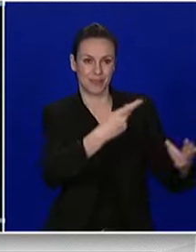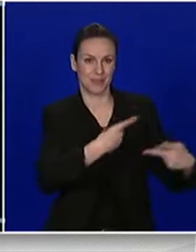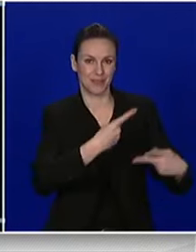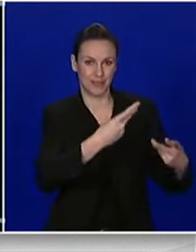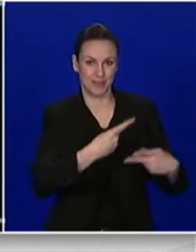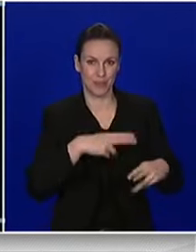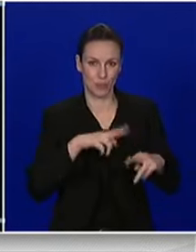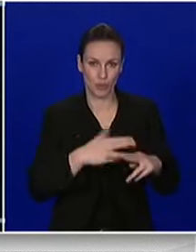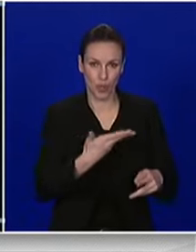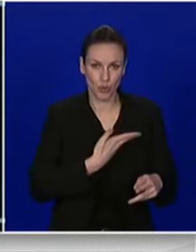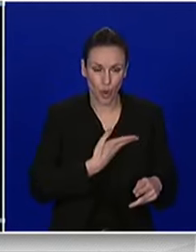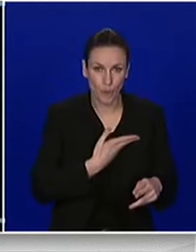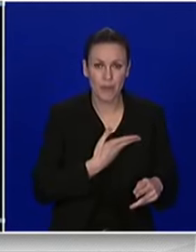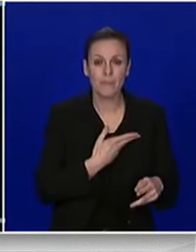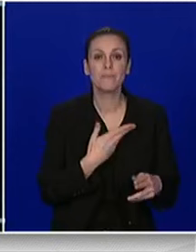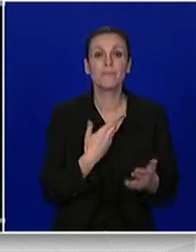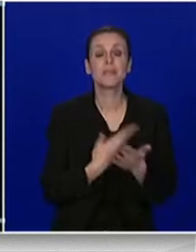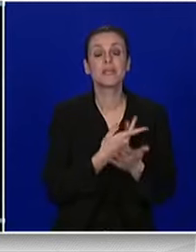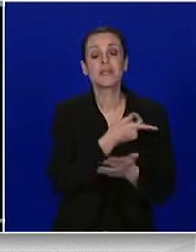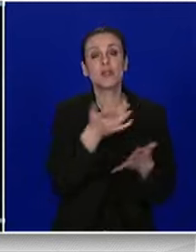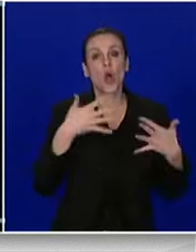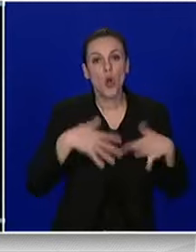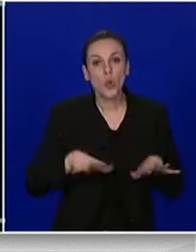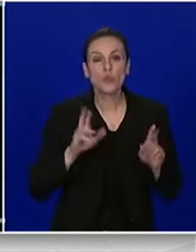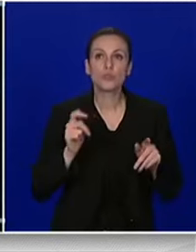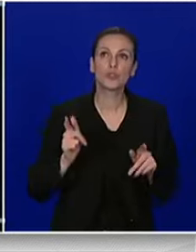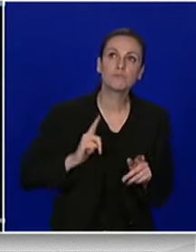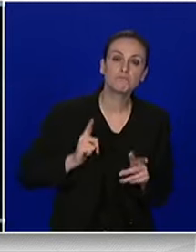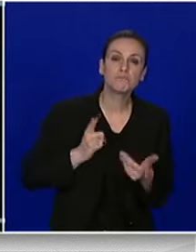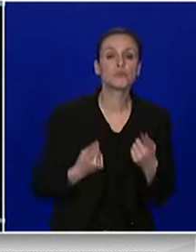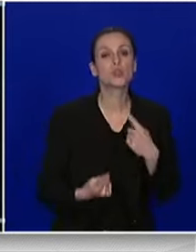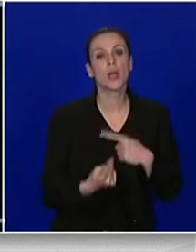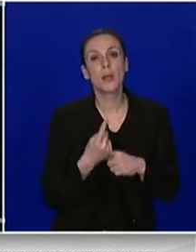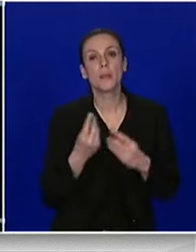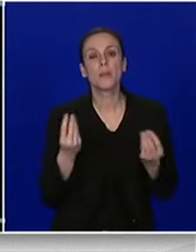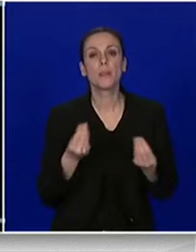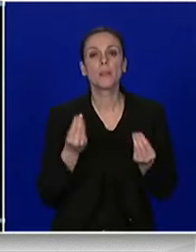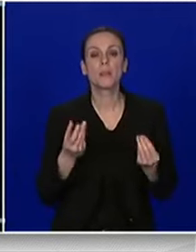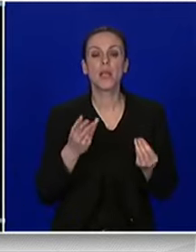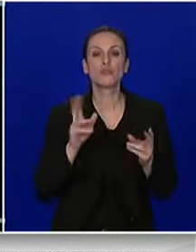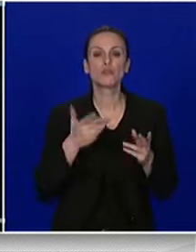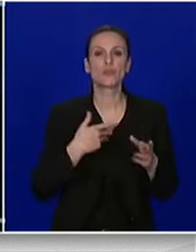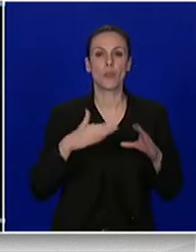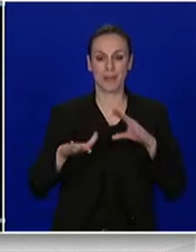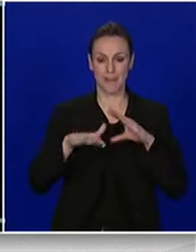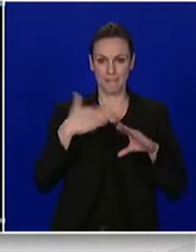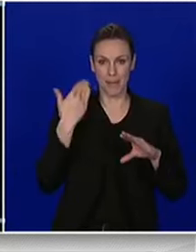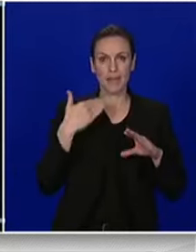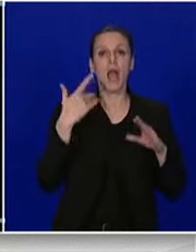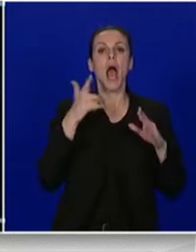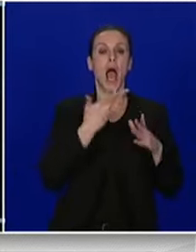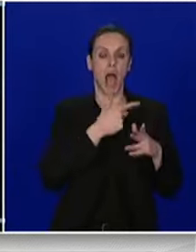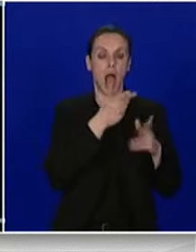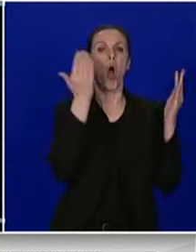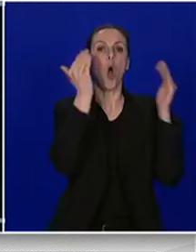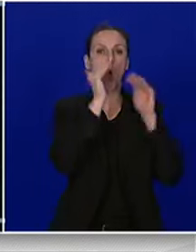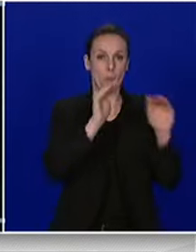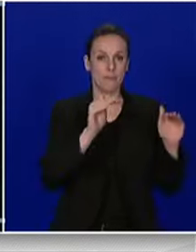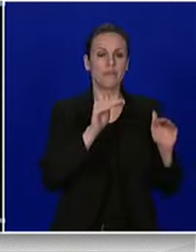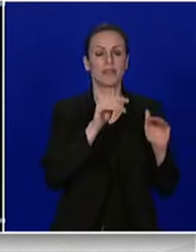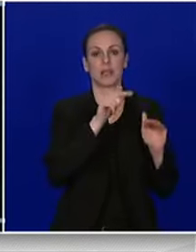budućnosti stizati, stoga građani mogu očekivati da će dobiti jedan mail sa obavijesti da su naručeni, ali isto